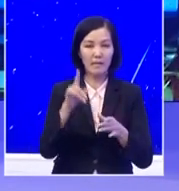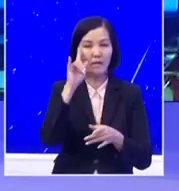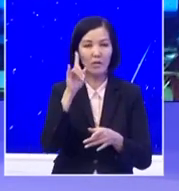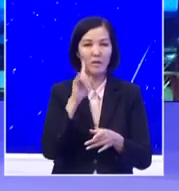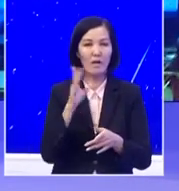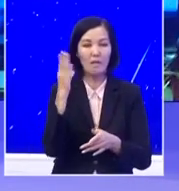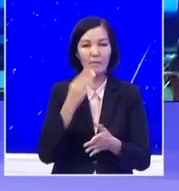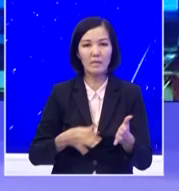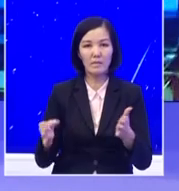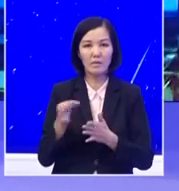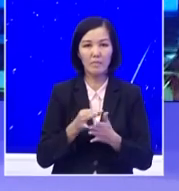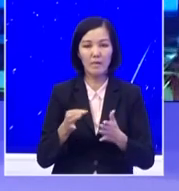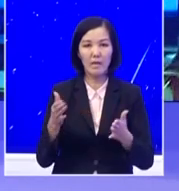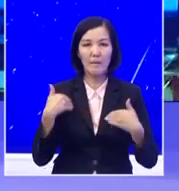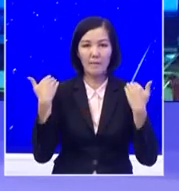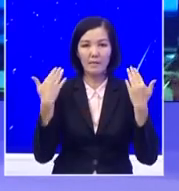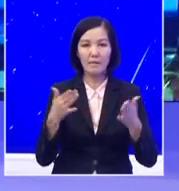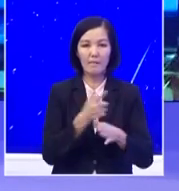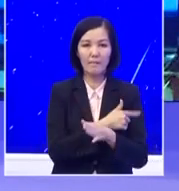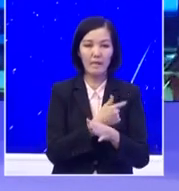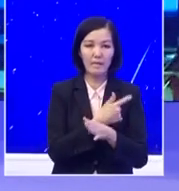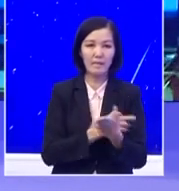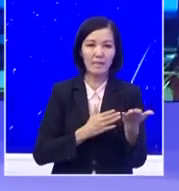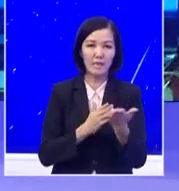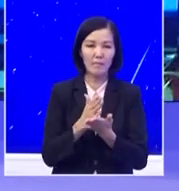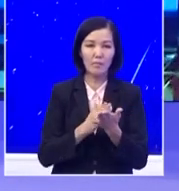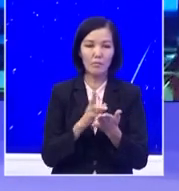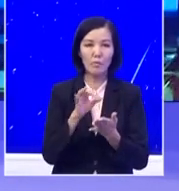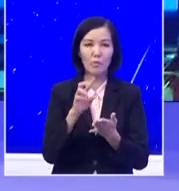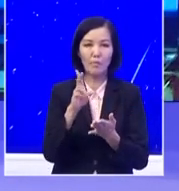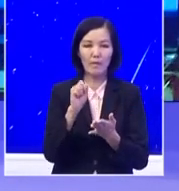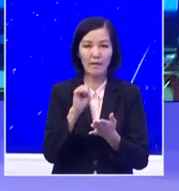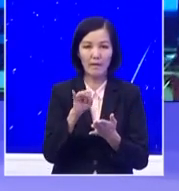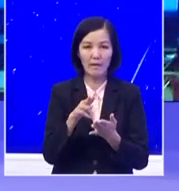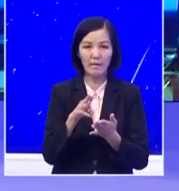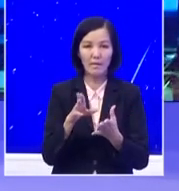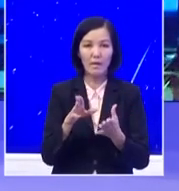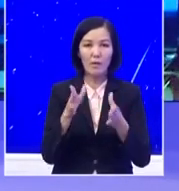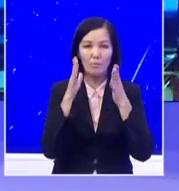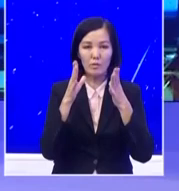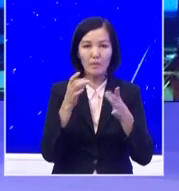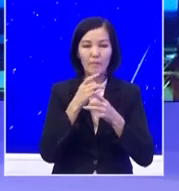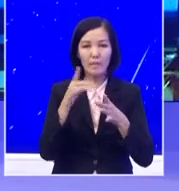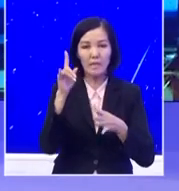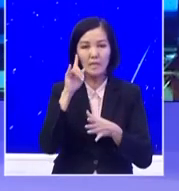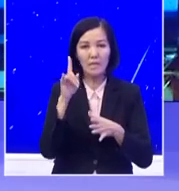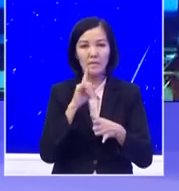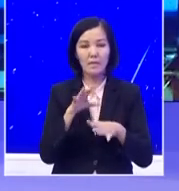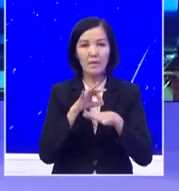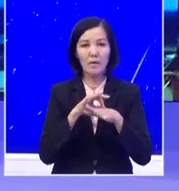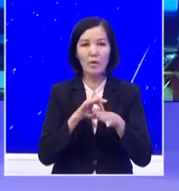Казахстана Алматинской области поздравили медицинских работников с Курбанайтом. В дни мусульманского праздника в Казахстане